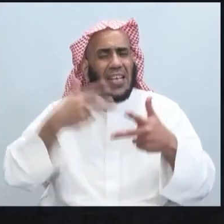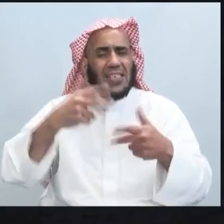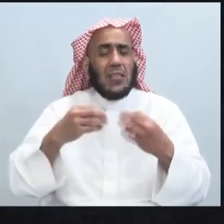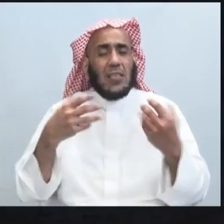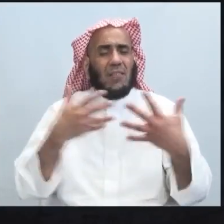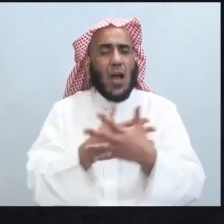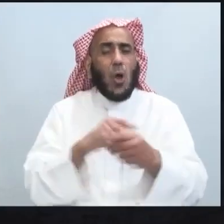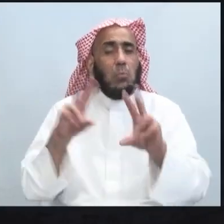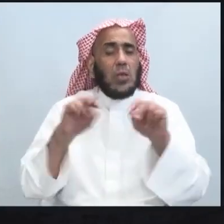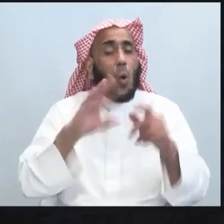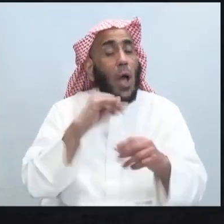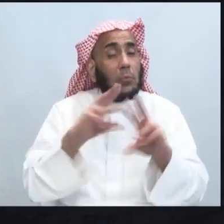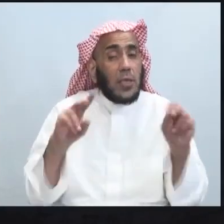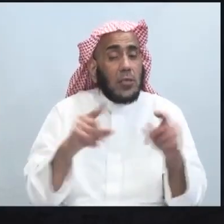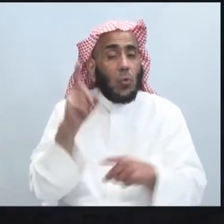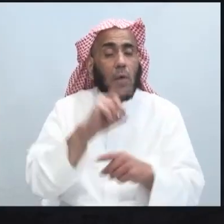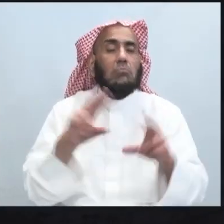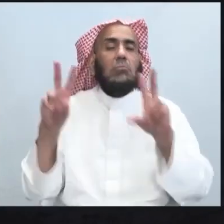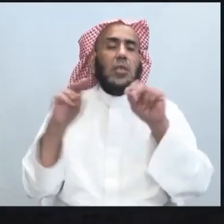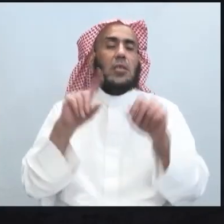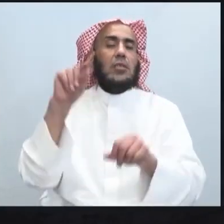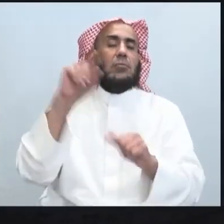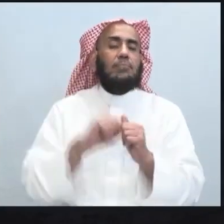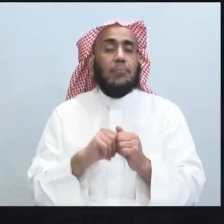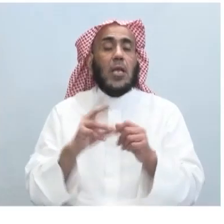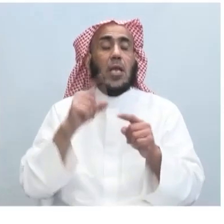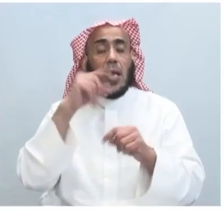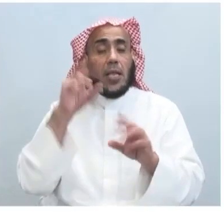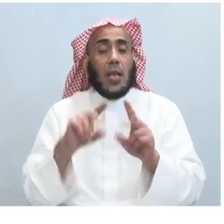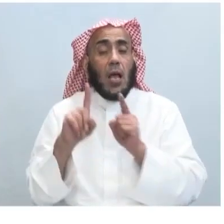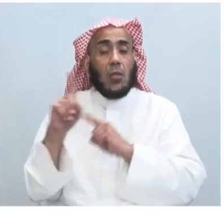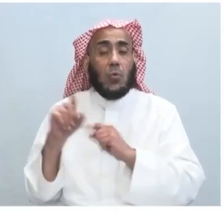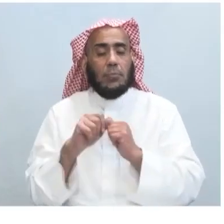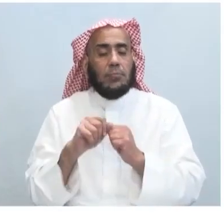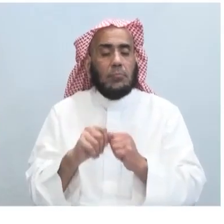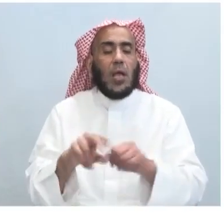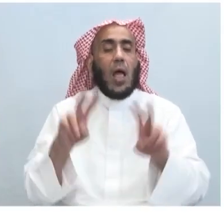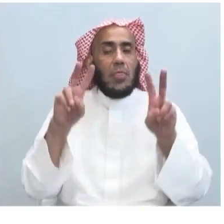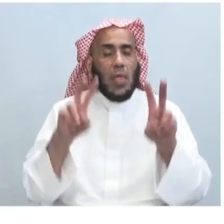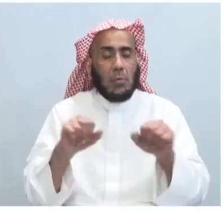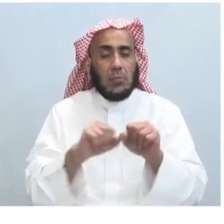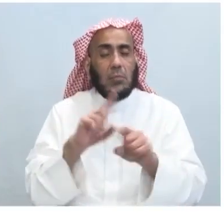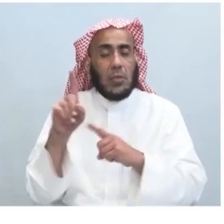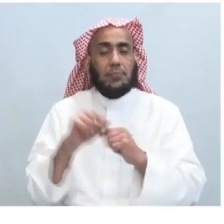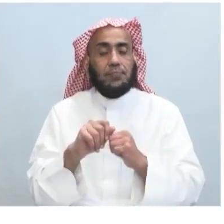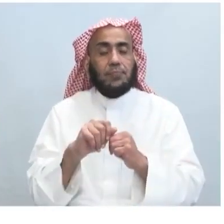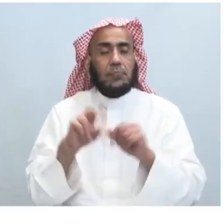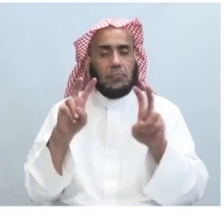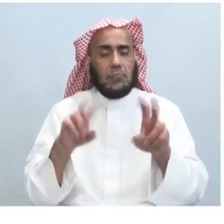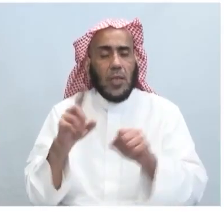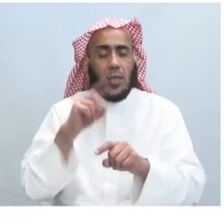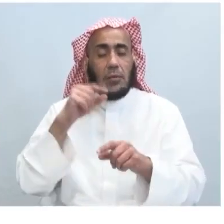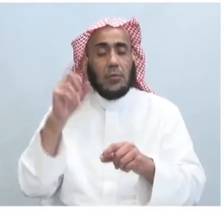التفاعل متجانس غير متجانس متجانس احسنتم اذا هذا هو الثابت لدي هذا هو